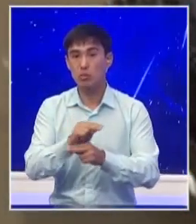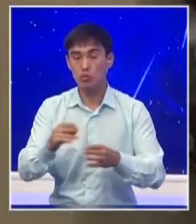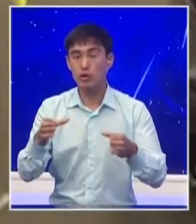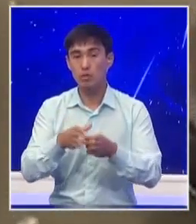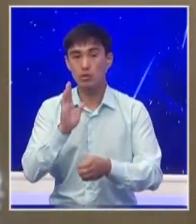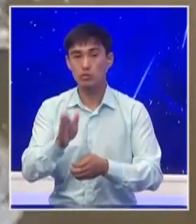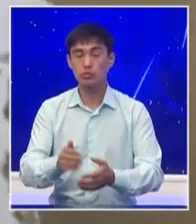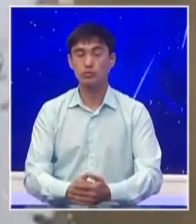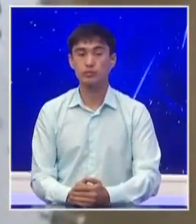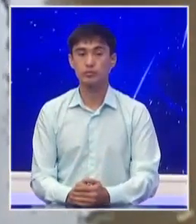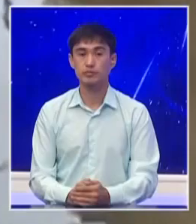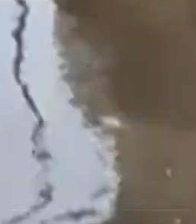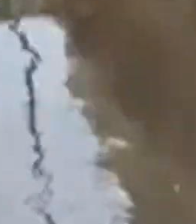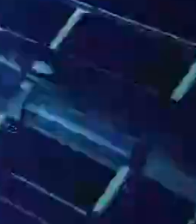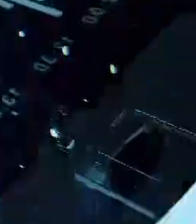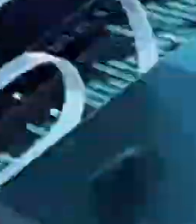команды.